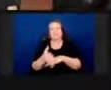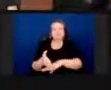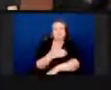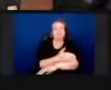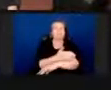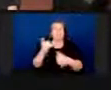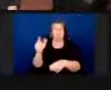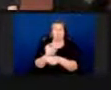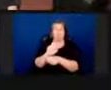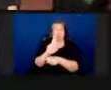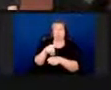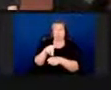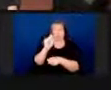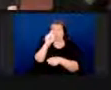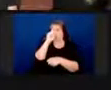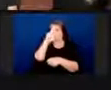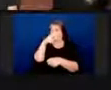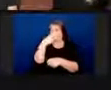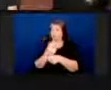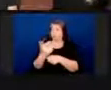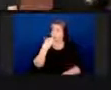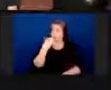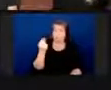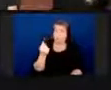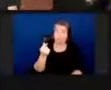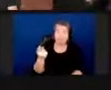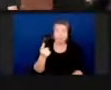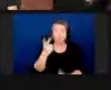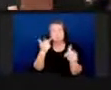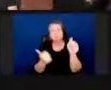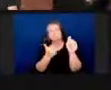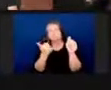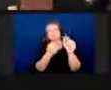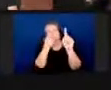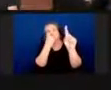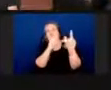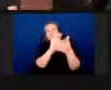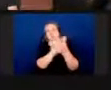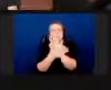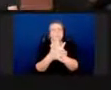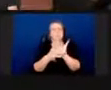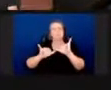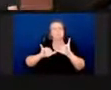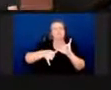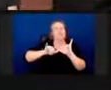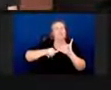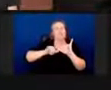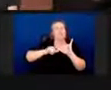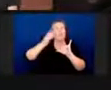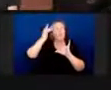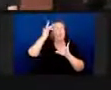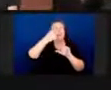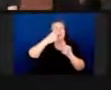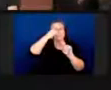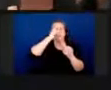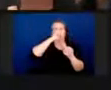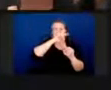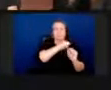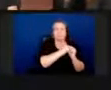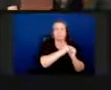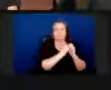kweli aliweza kufuzu, aliweza kufaulu katika mitihani, na kwa sasa ni